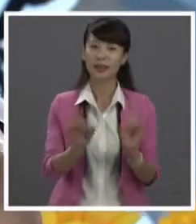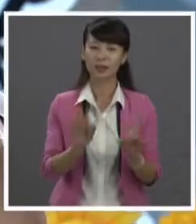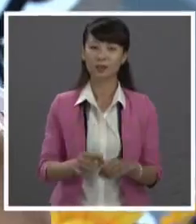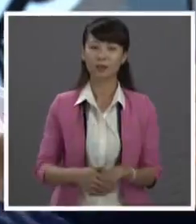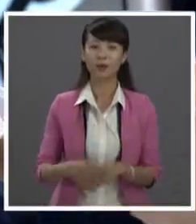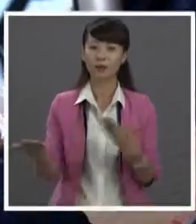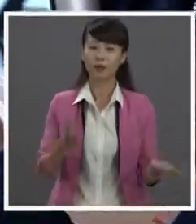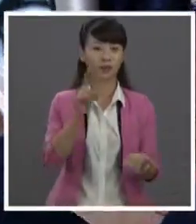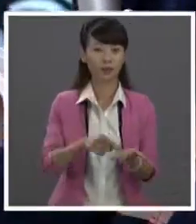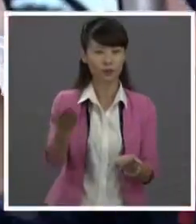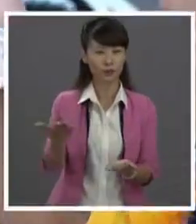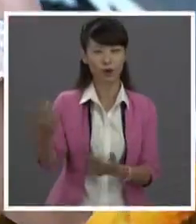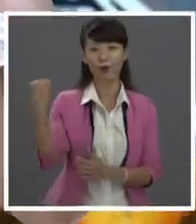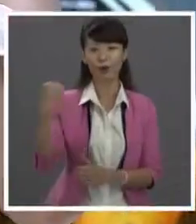肉，